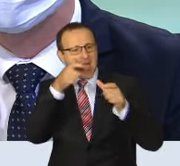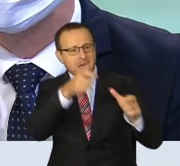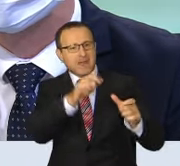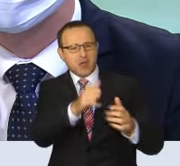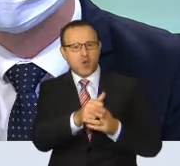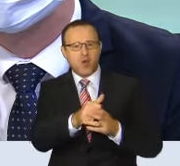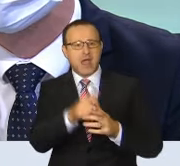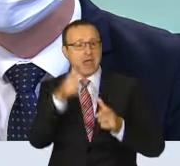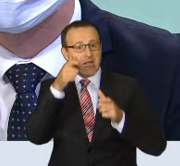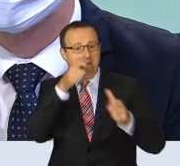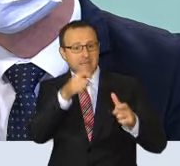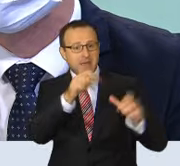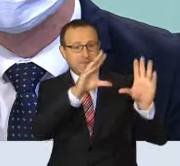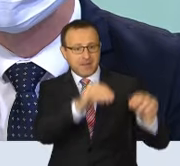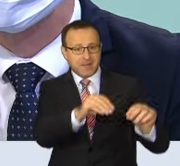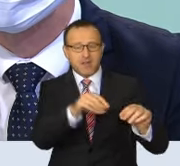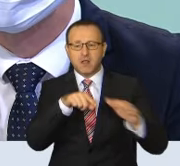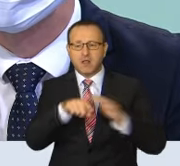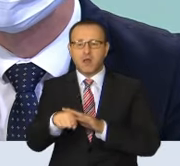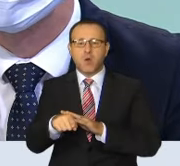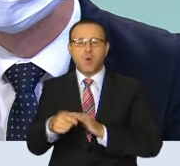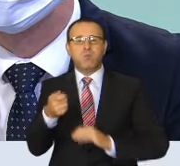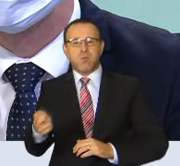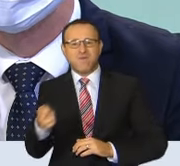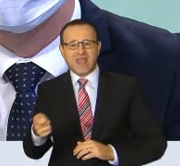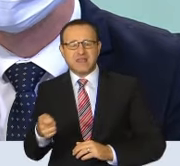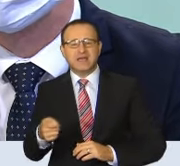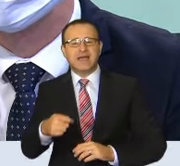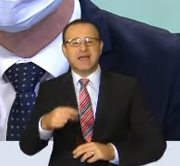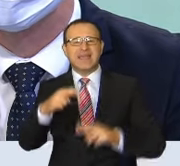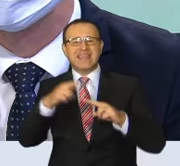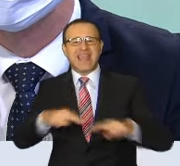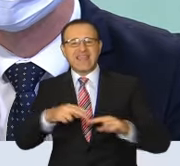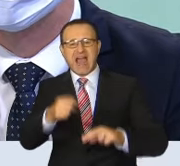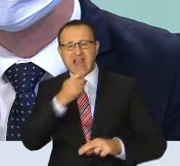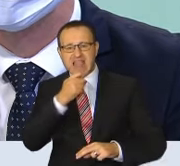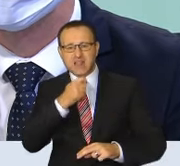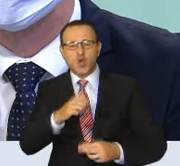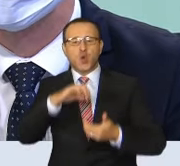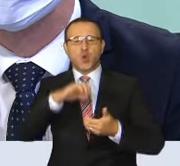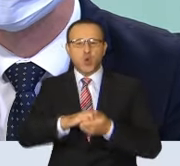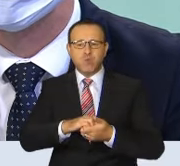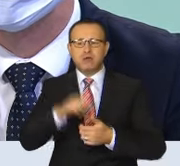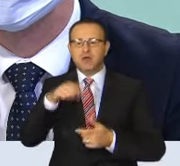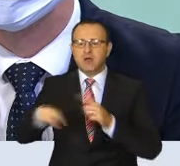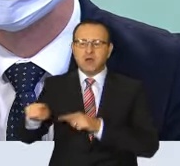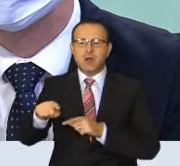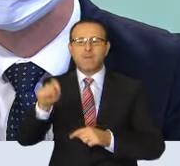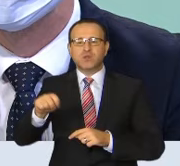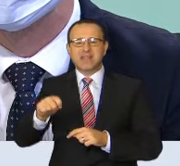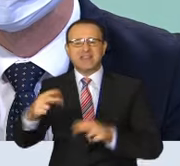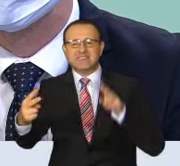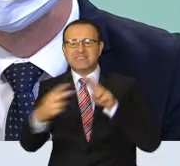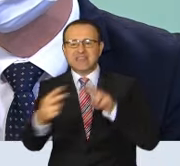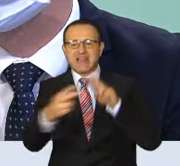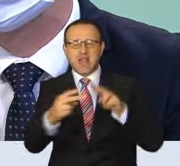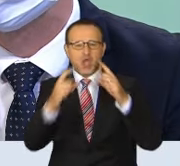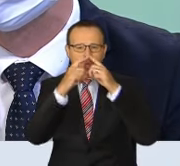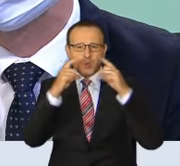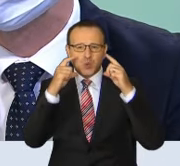dohovoriť, ani v jedálni, ani v bufete, ani na kluboch. Tam, kde sú kamery, tam majú všetci vzorne rúška. Čiže nehrajme sa tu na nejaké divadlo,